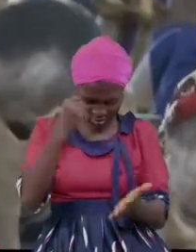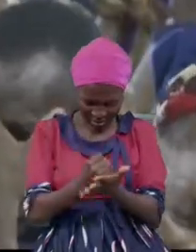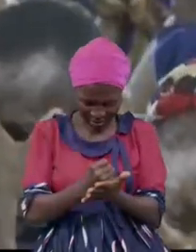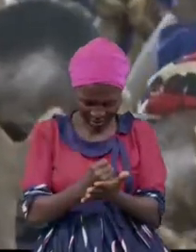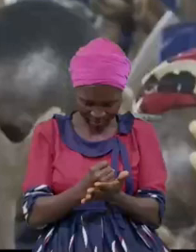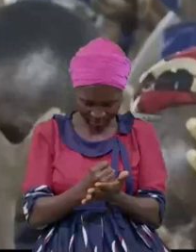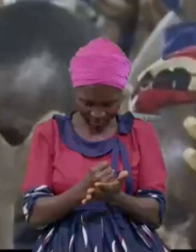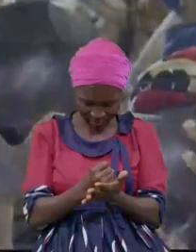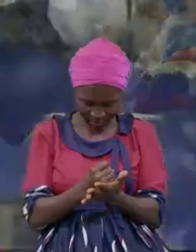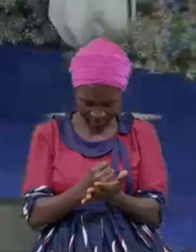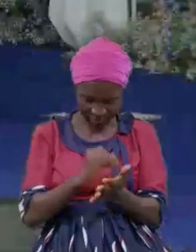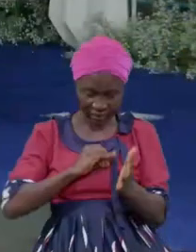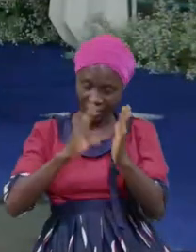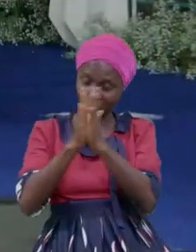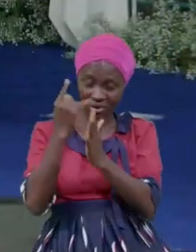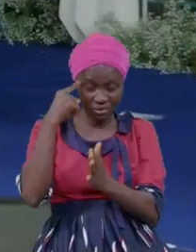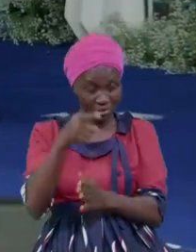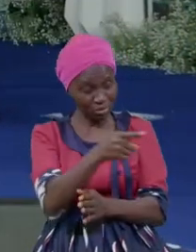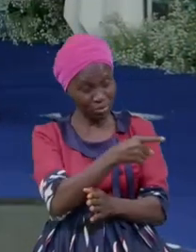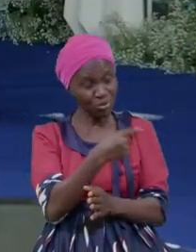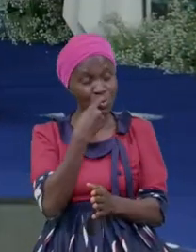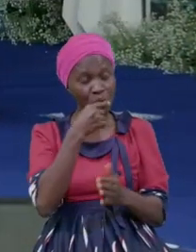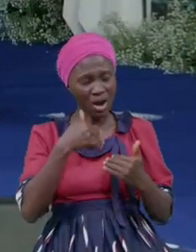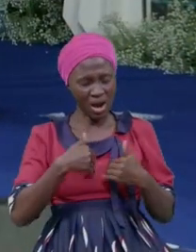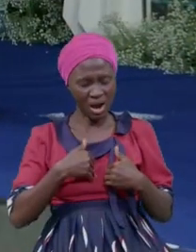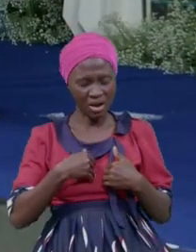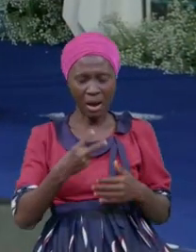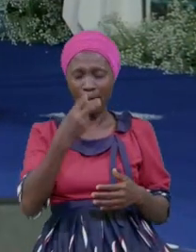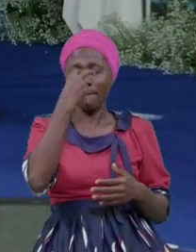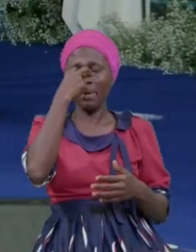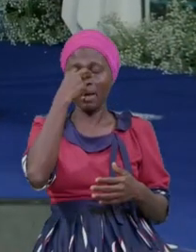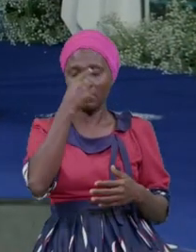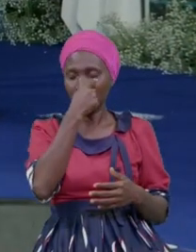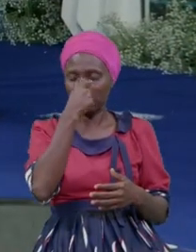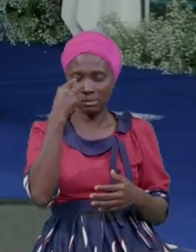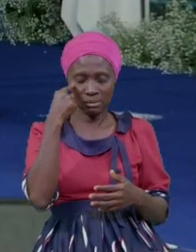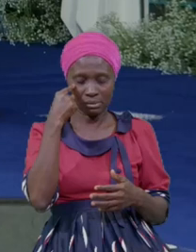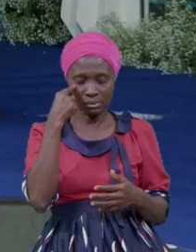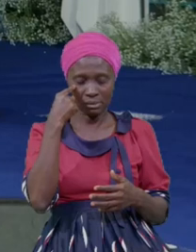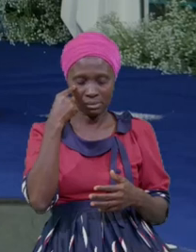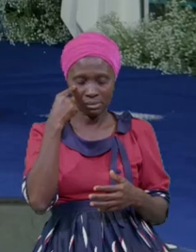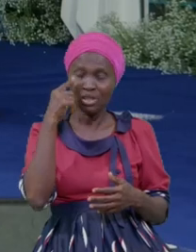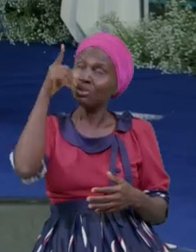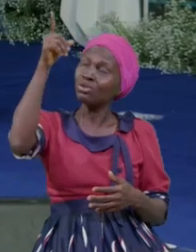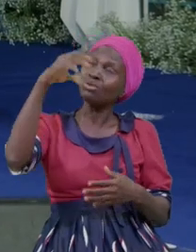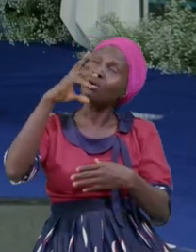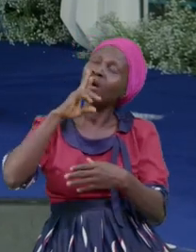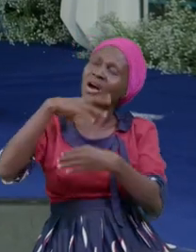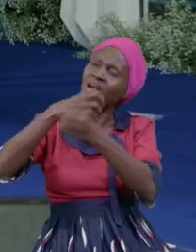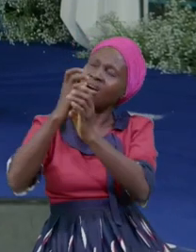Jésus. Je prie pour ceux qui ont les yeux aveugles. Tu es le